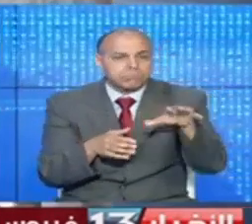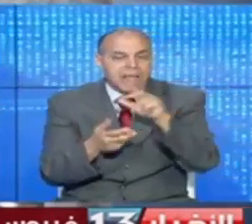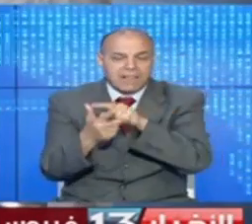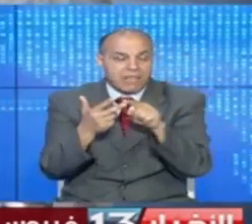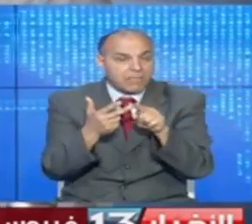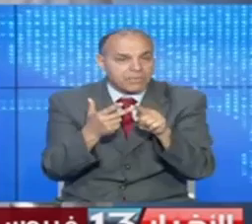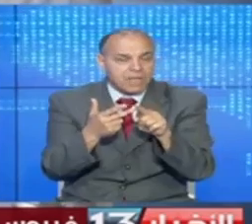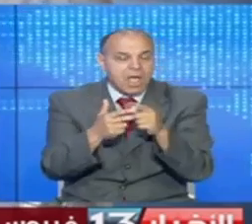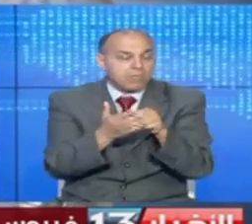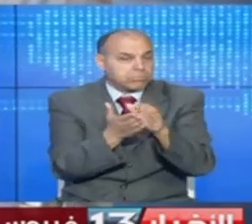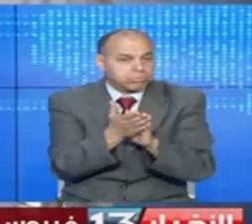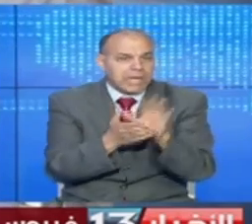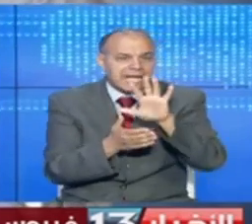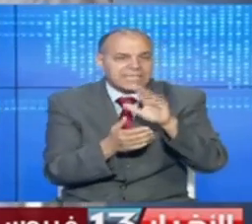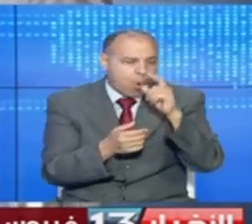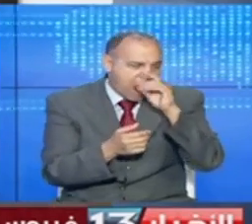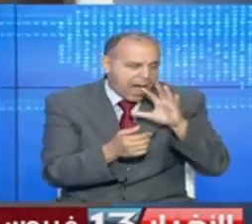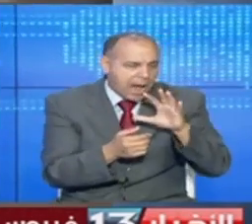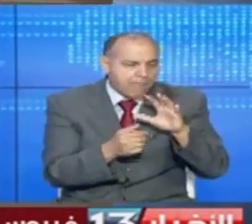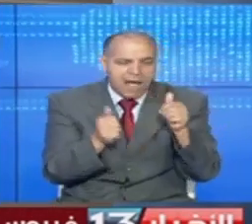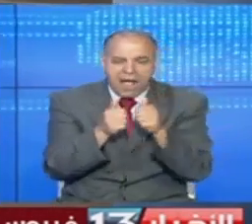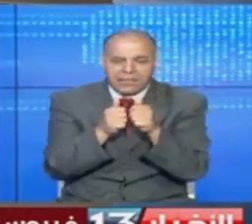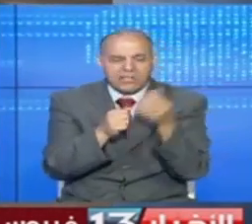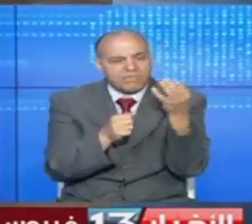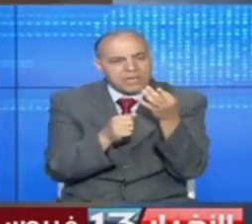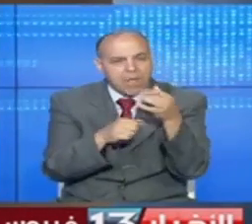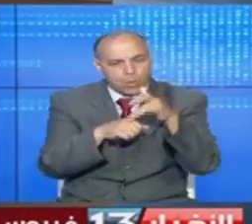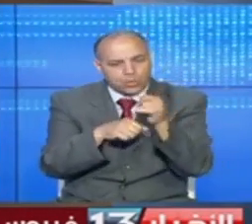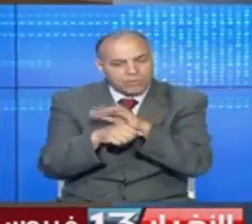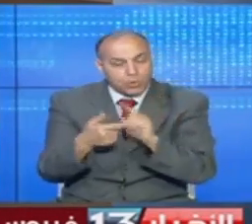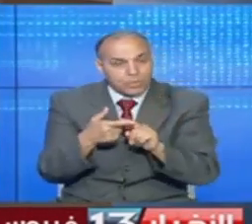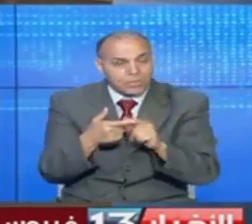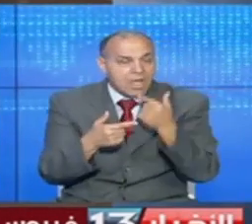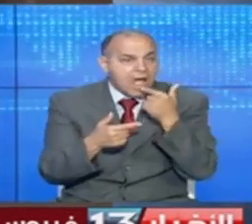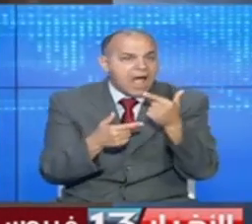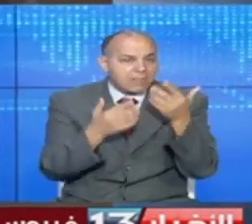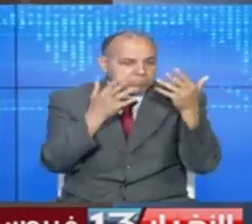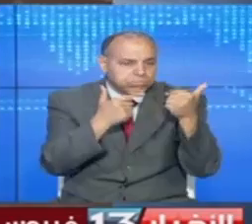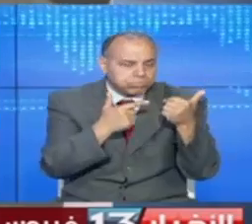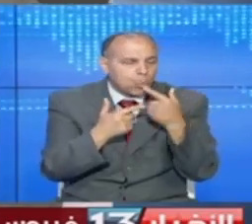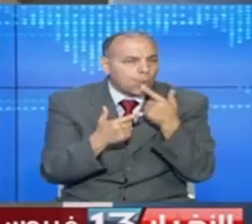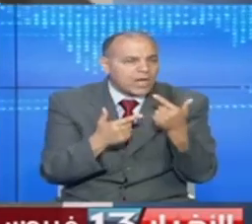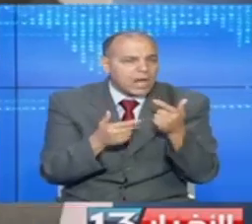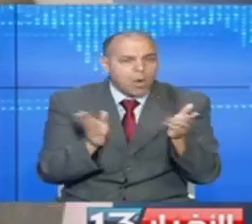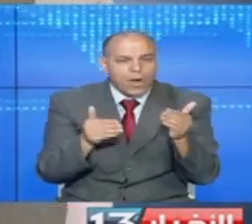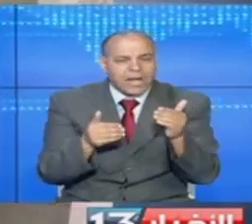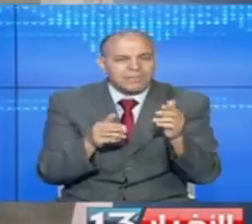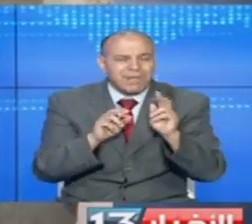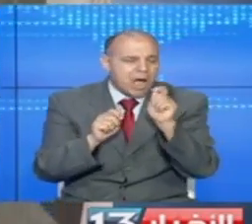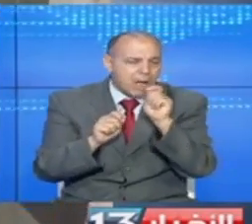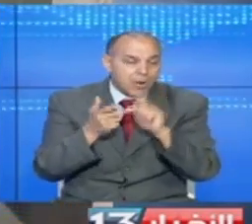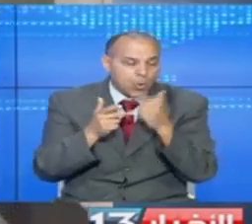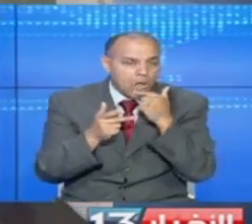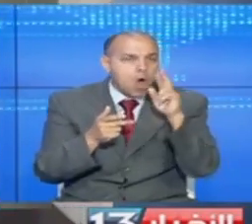الثلاث، بينما تسجل آسيا والشرق الأوسط زهاء 11% من الإصابات، وذلك وفقا لإحصاءات نشرتها وكالة رويترز